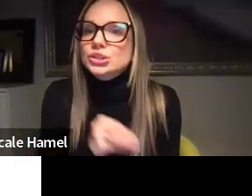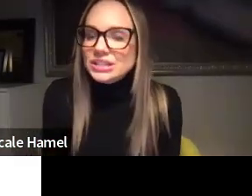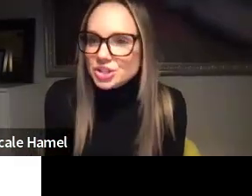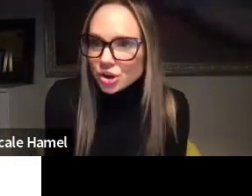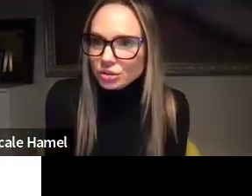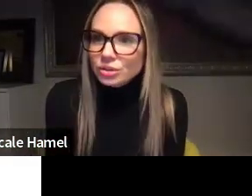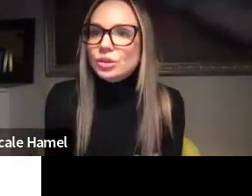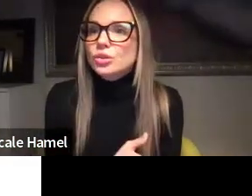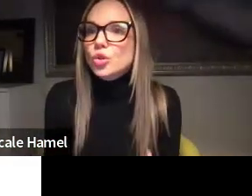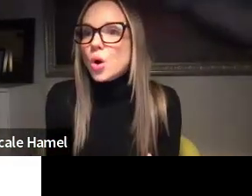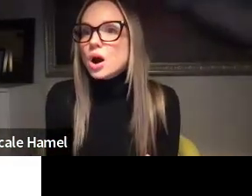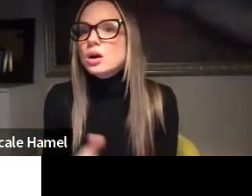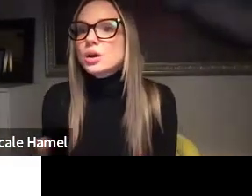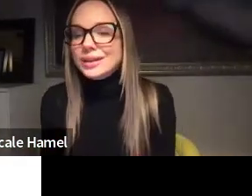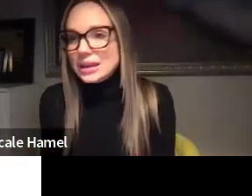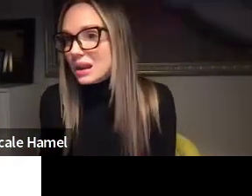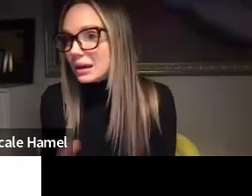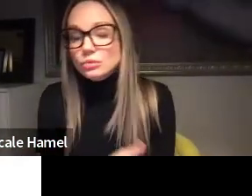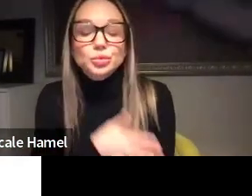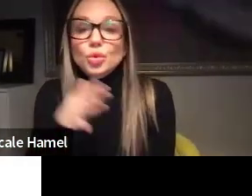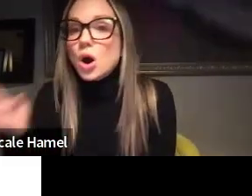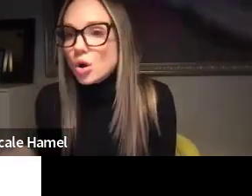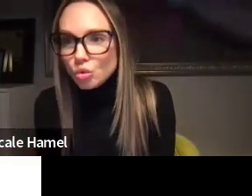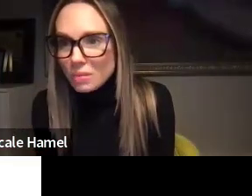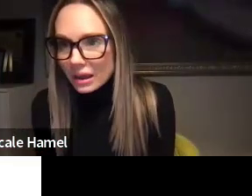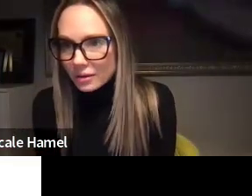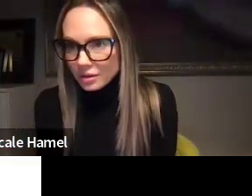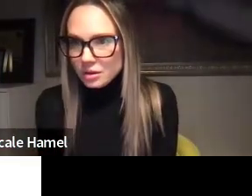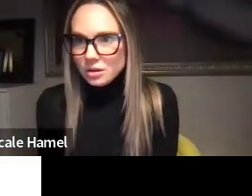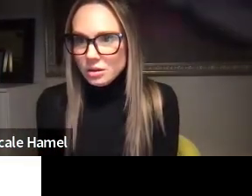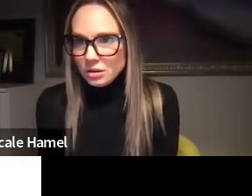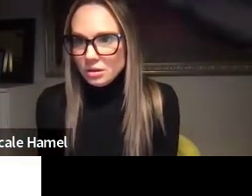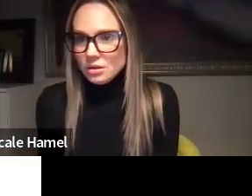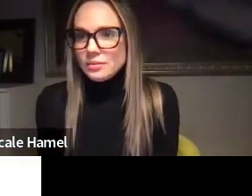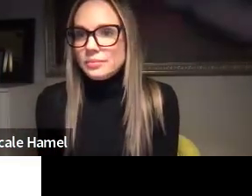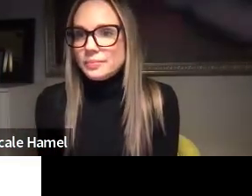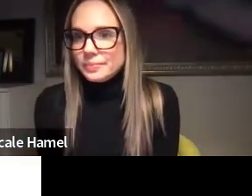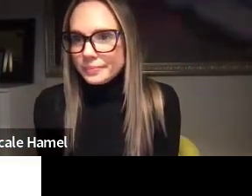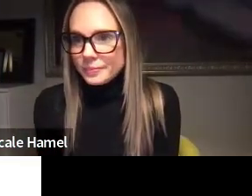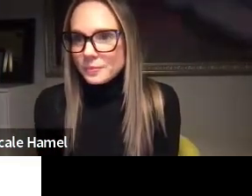Alors, le T-shirt noir et blanc ou noir ou blanc,